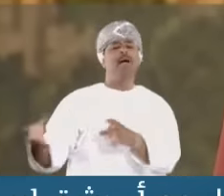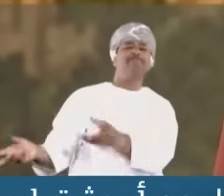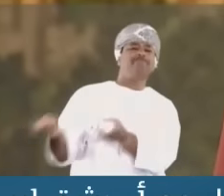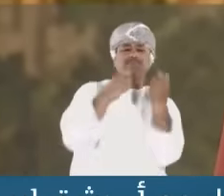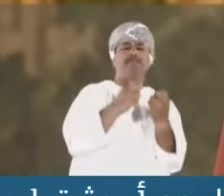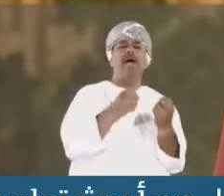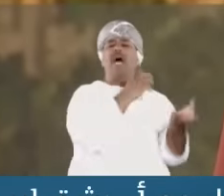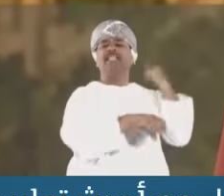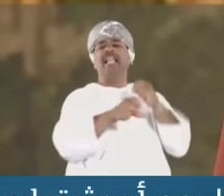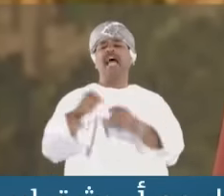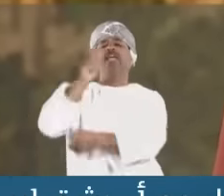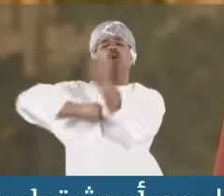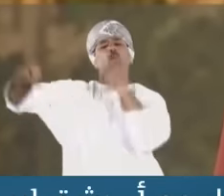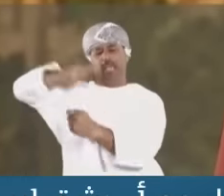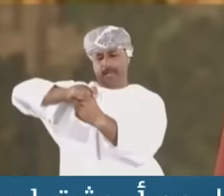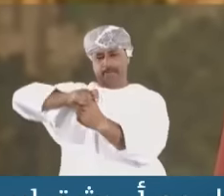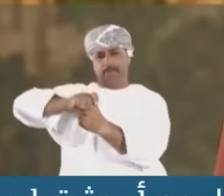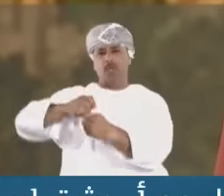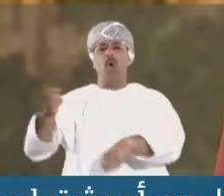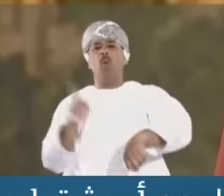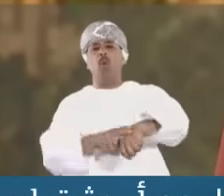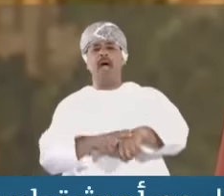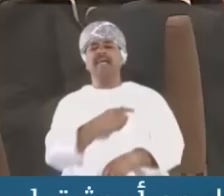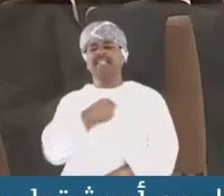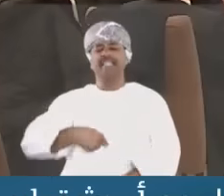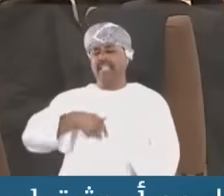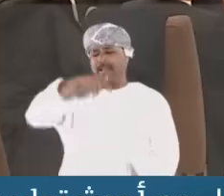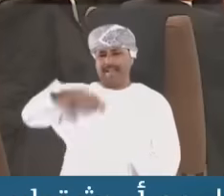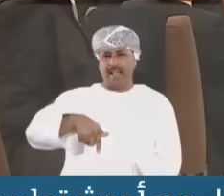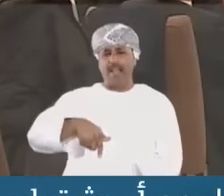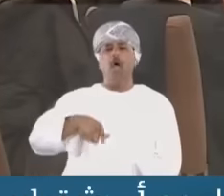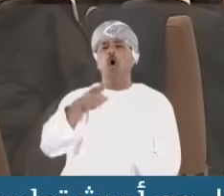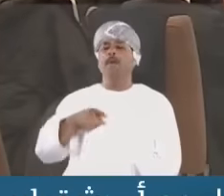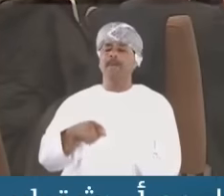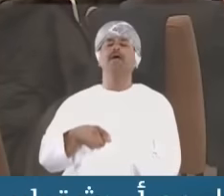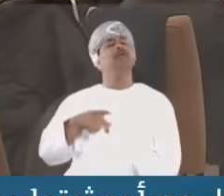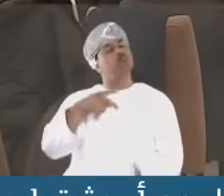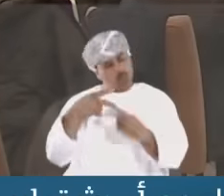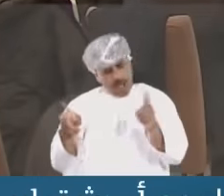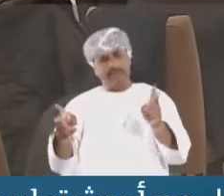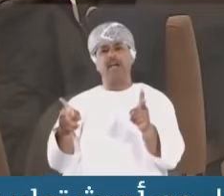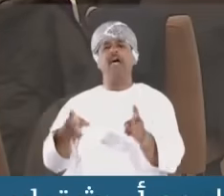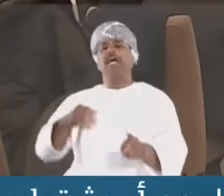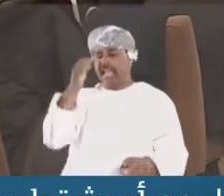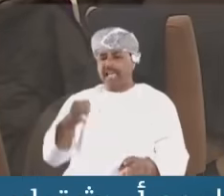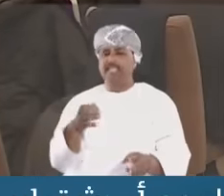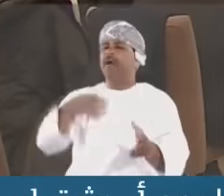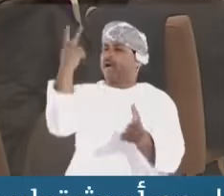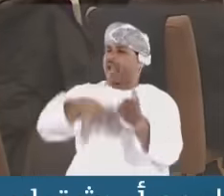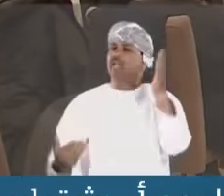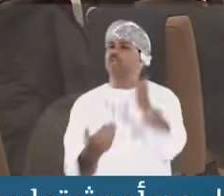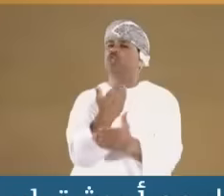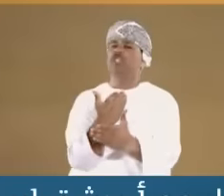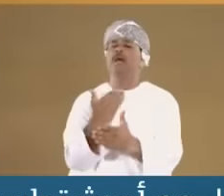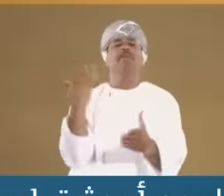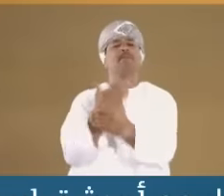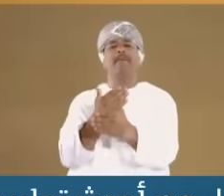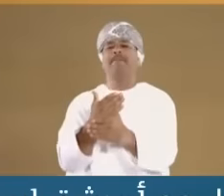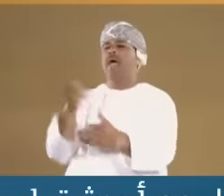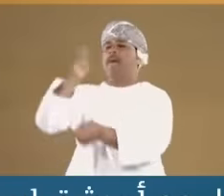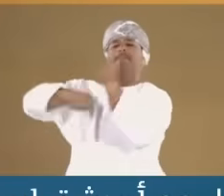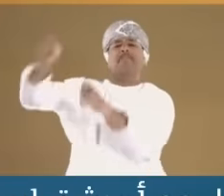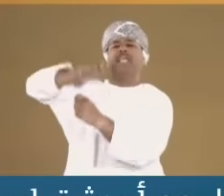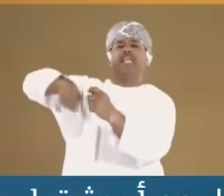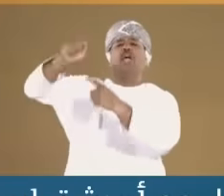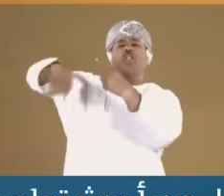النووية. في المقابل قال نظيره الصيني إن بكين تتفق على ضرورة استصدار قرار جديد، لكنه أشار إلى